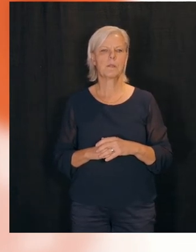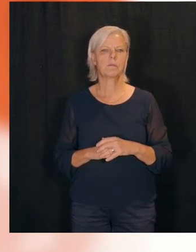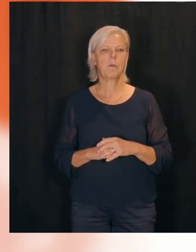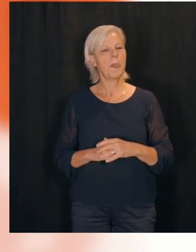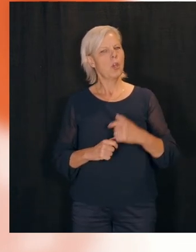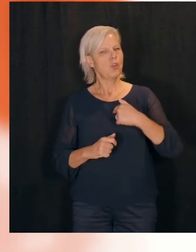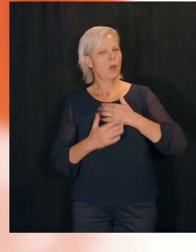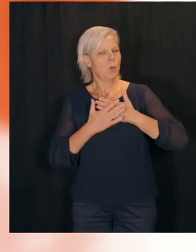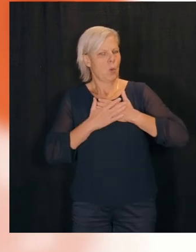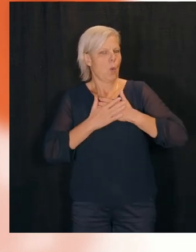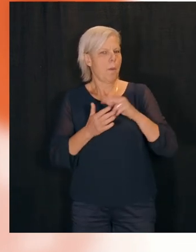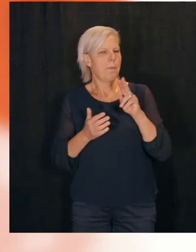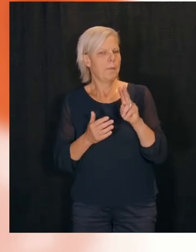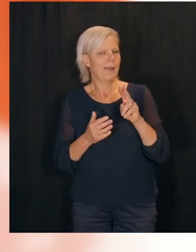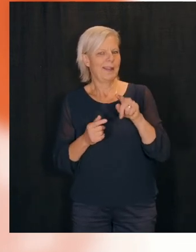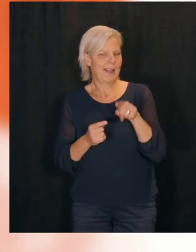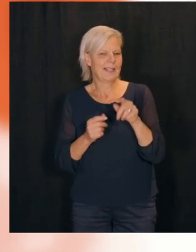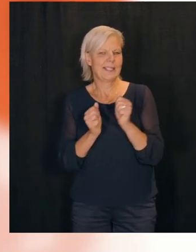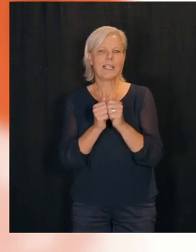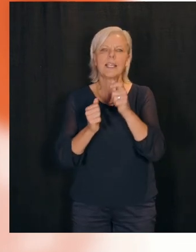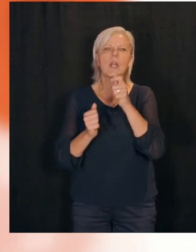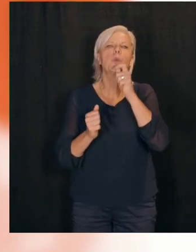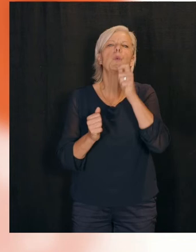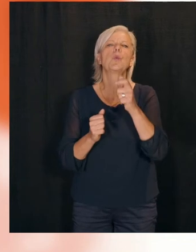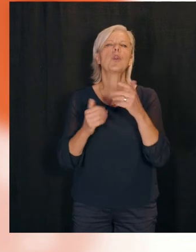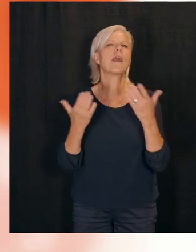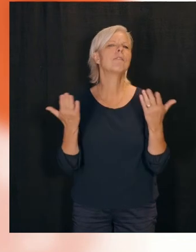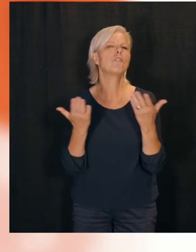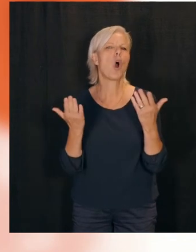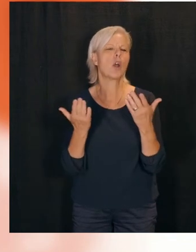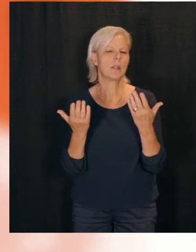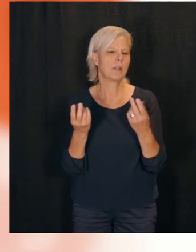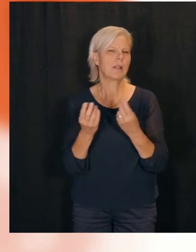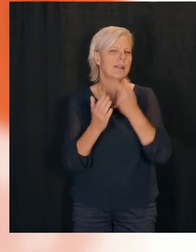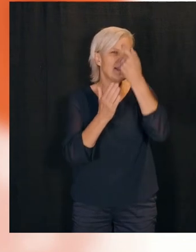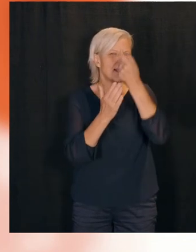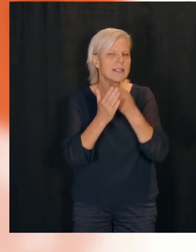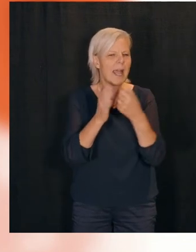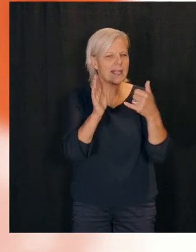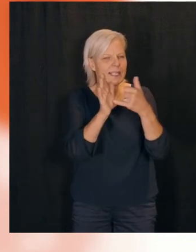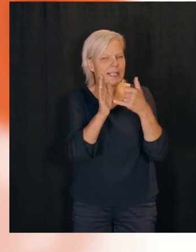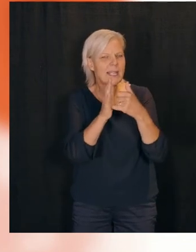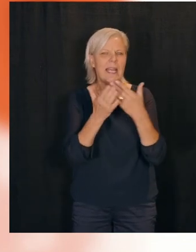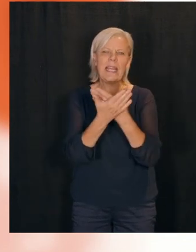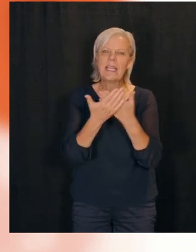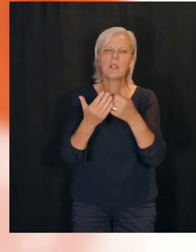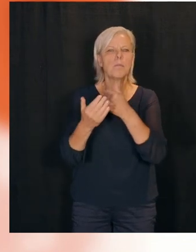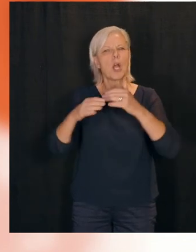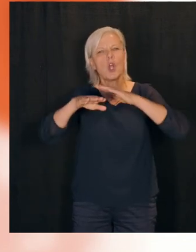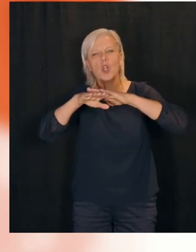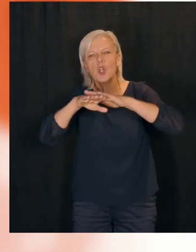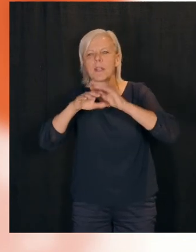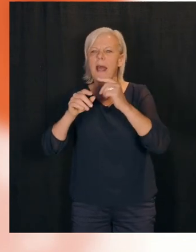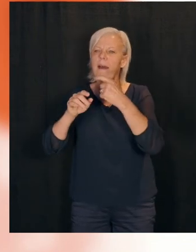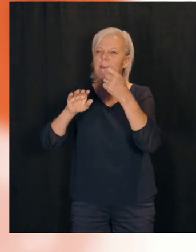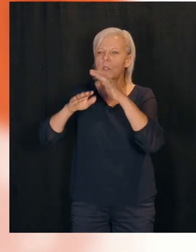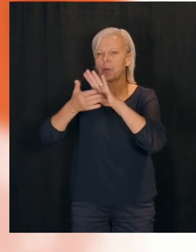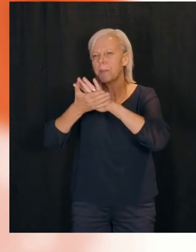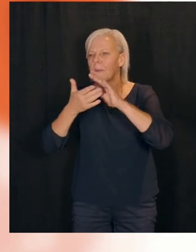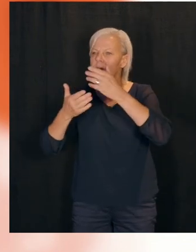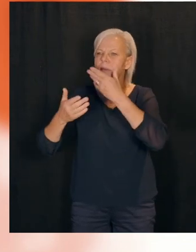Jag gillar verkligen det sättet att uttrycka sig, vad design kan handla om. Att det inte bara är yta och finish, utan det är ett